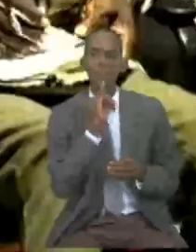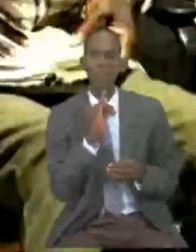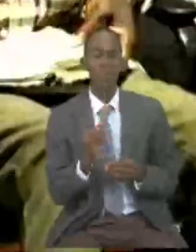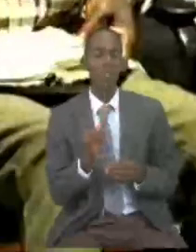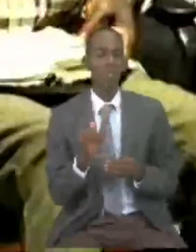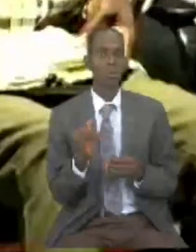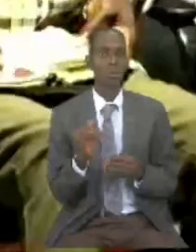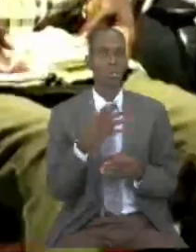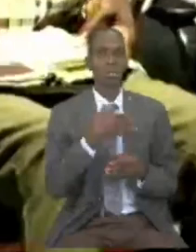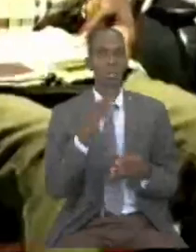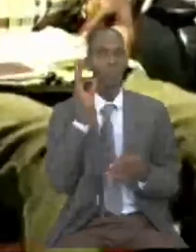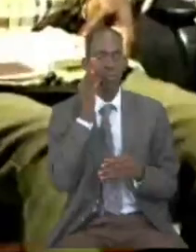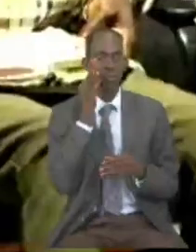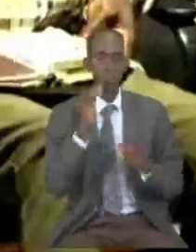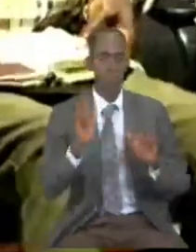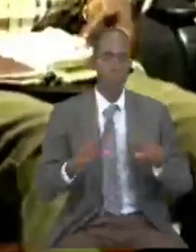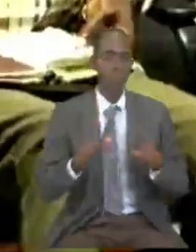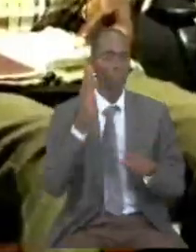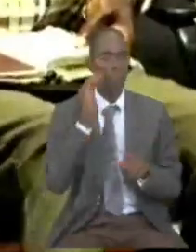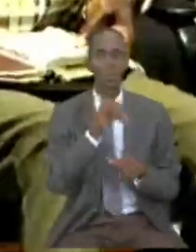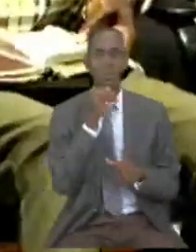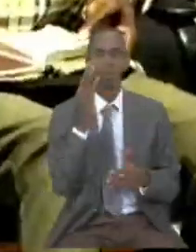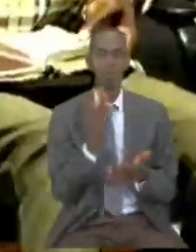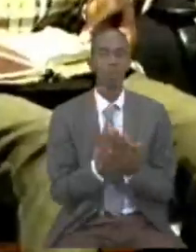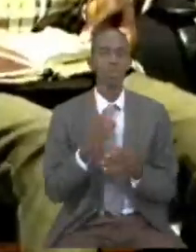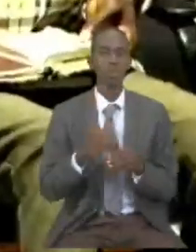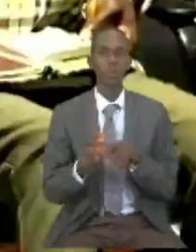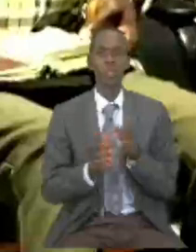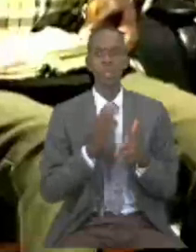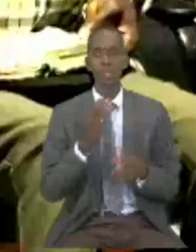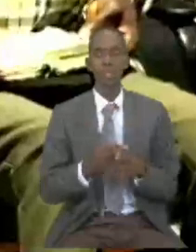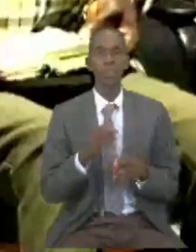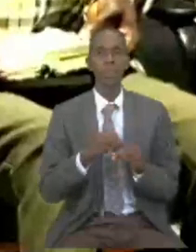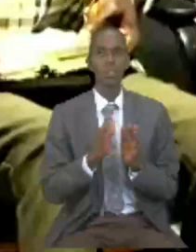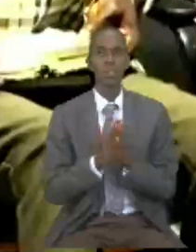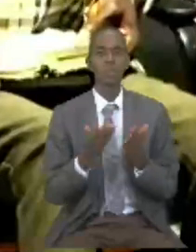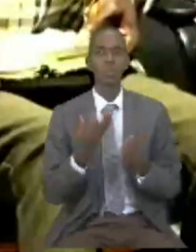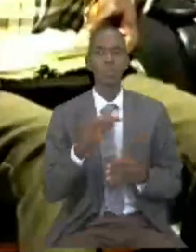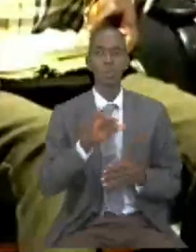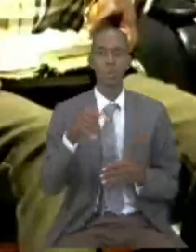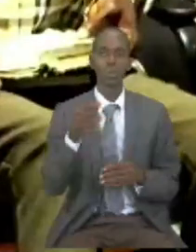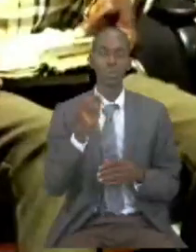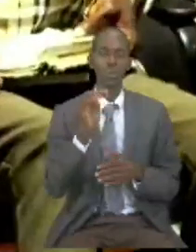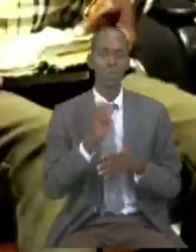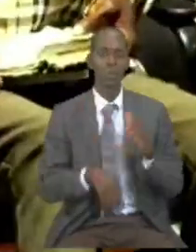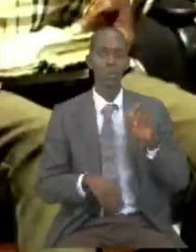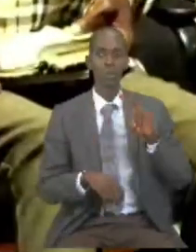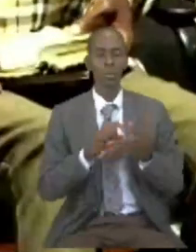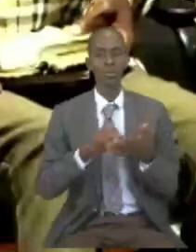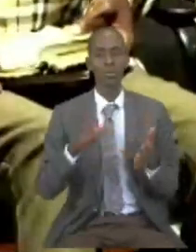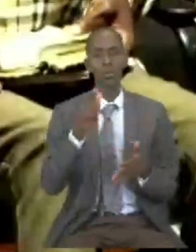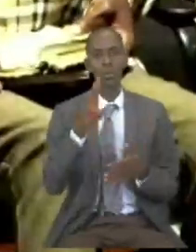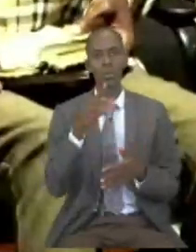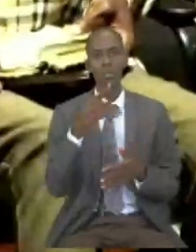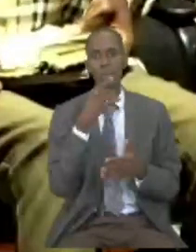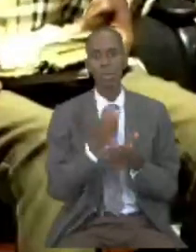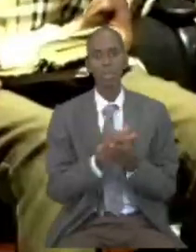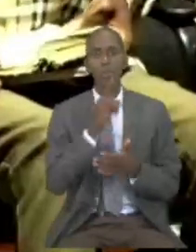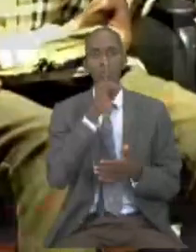demeurent. Que votre habileté à porter de fruits ne cesse pas au nom de Jésus-Christ. Jean